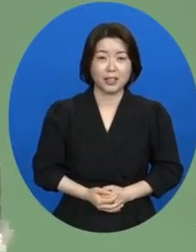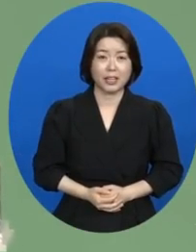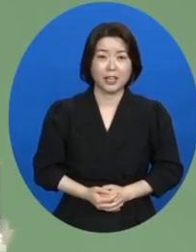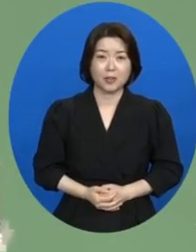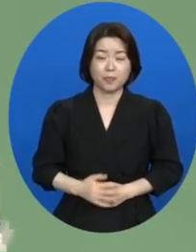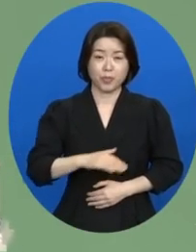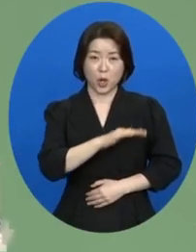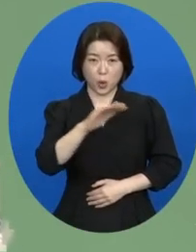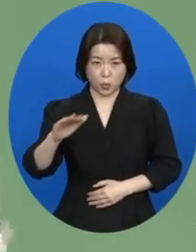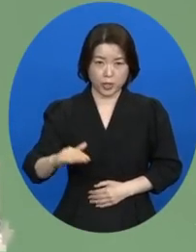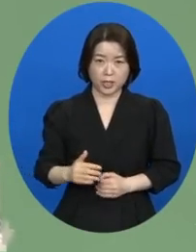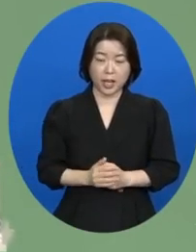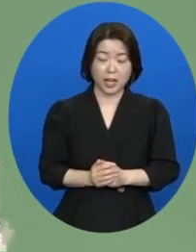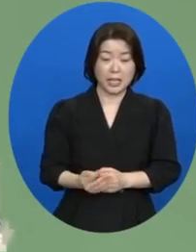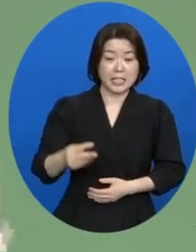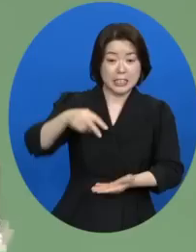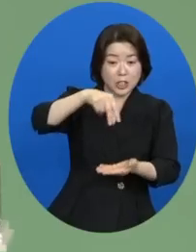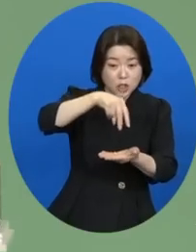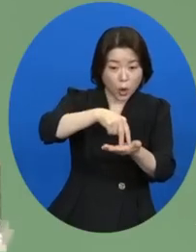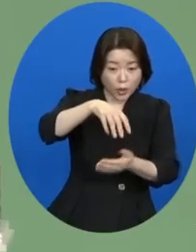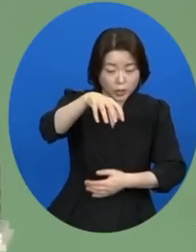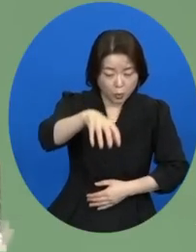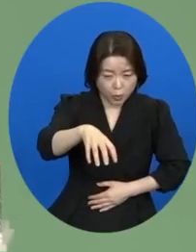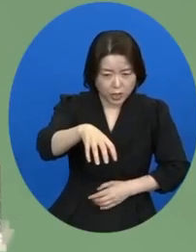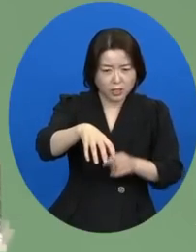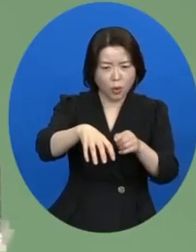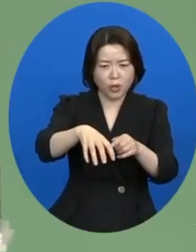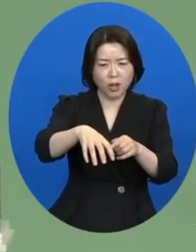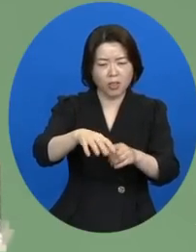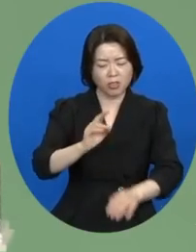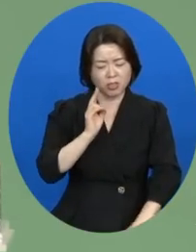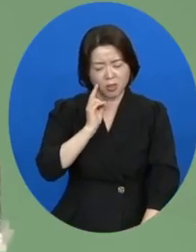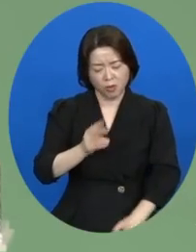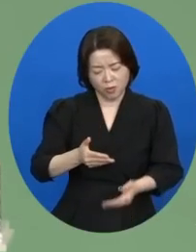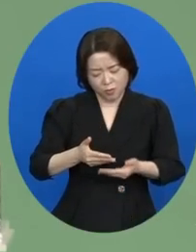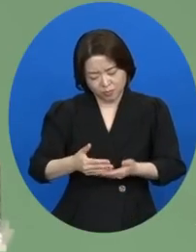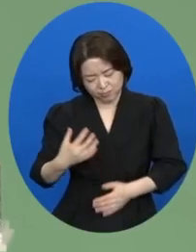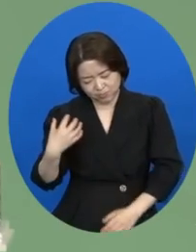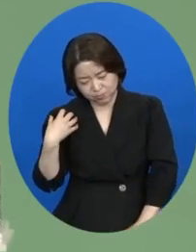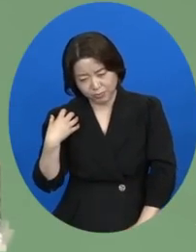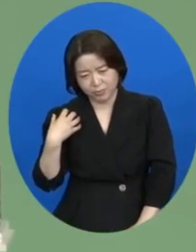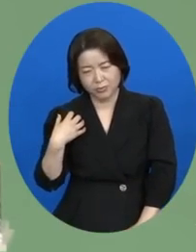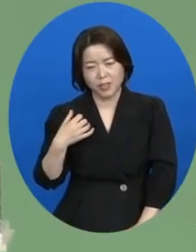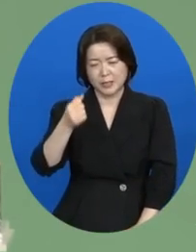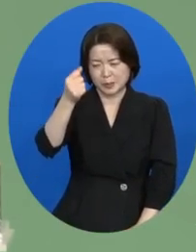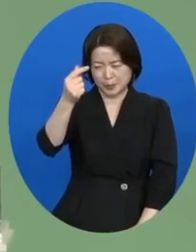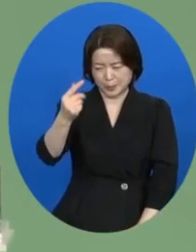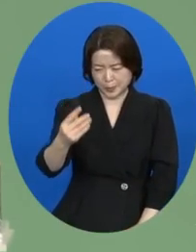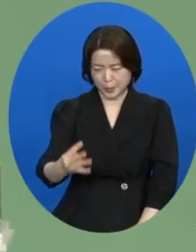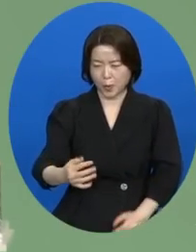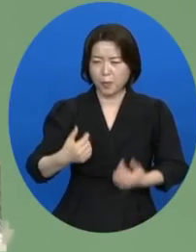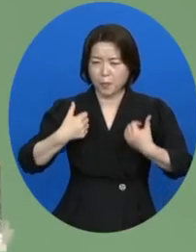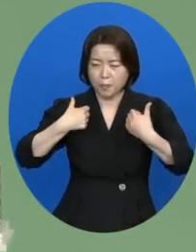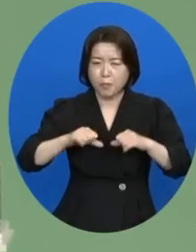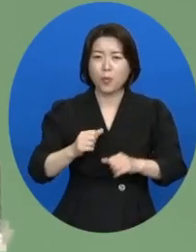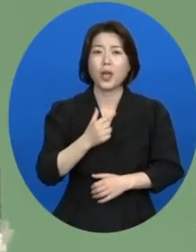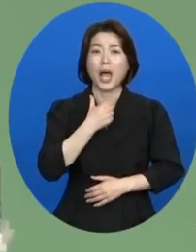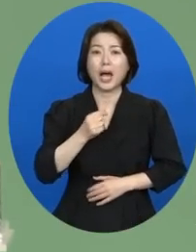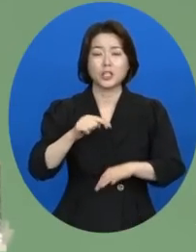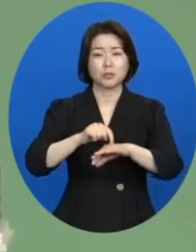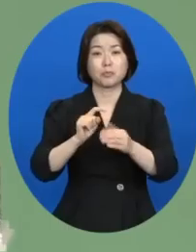서 있어야 하는 자리가 너무 무거워서 여러 번 포기하고 싶은 마음까지